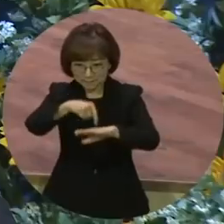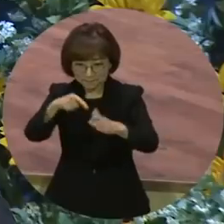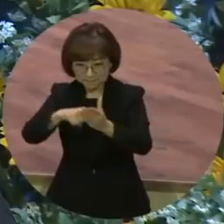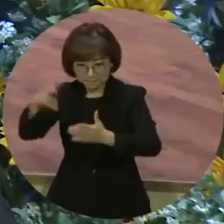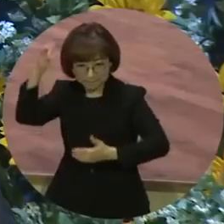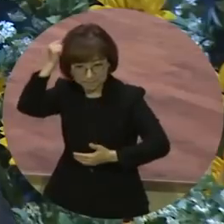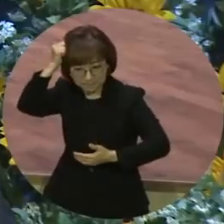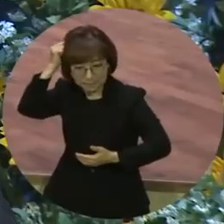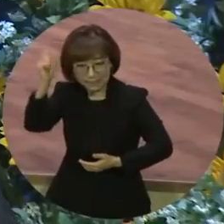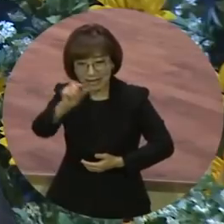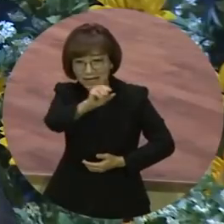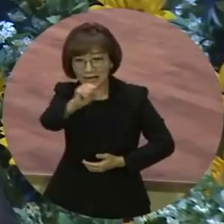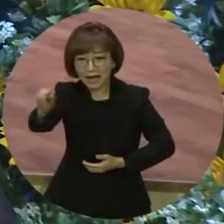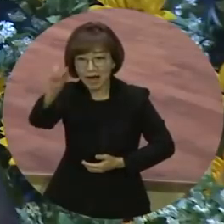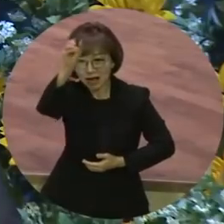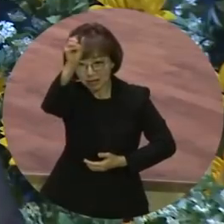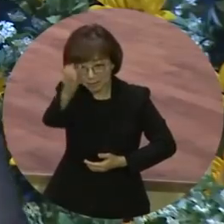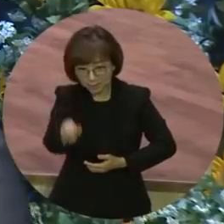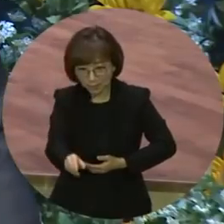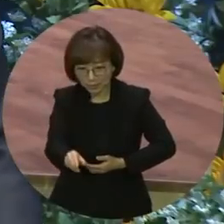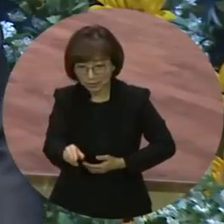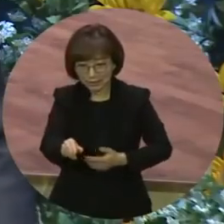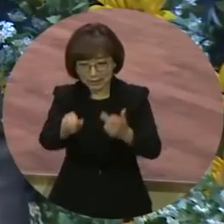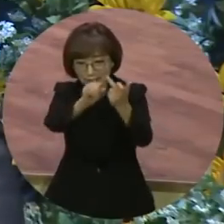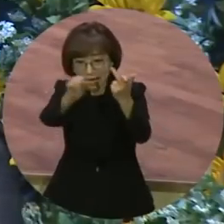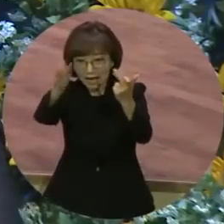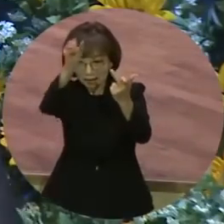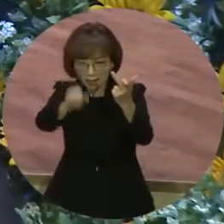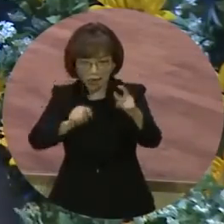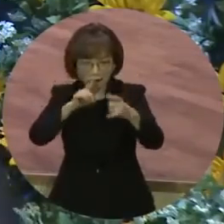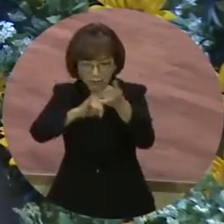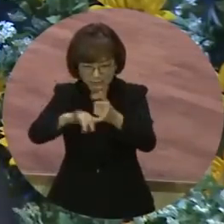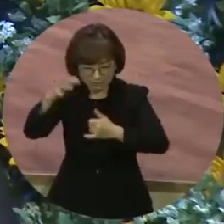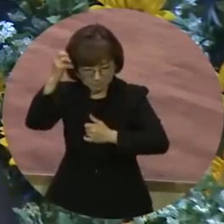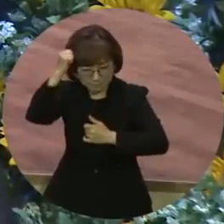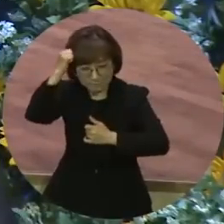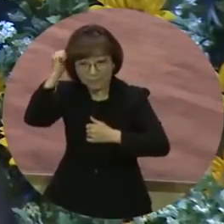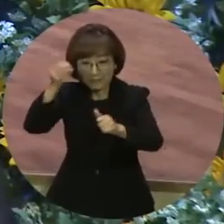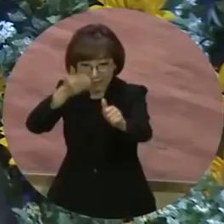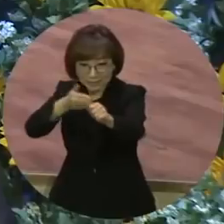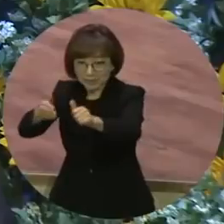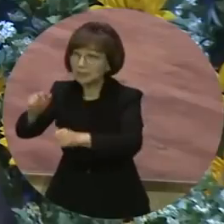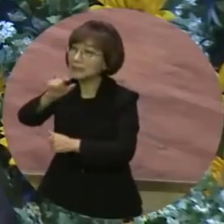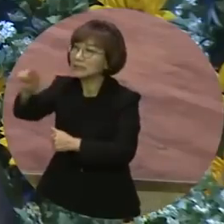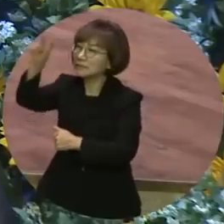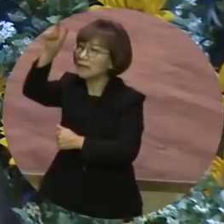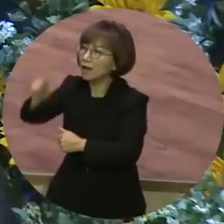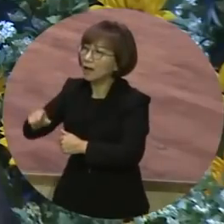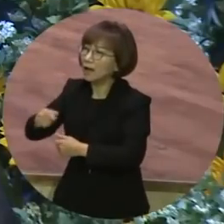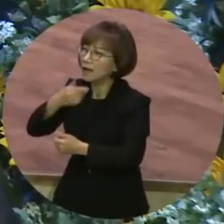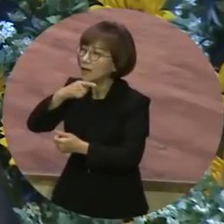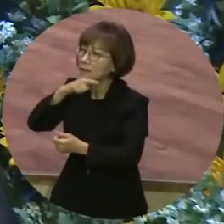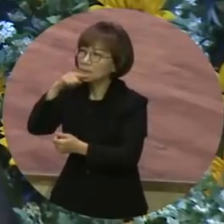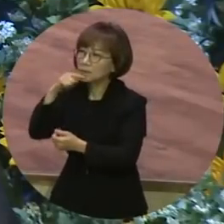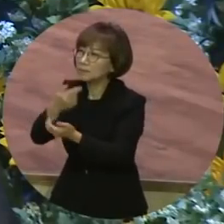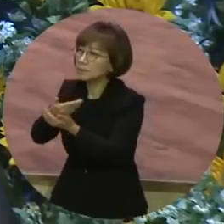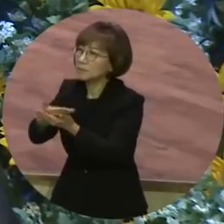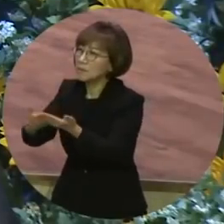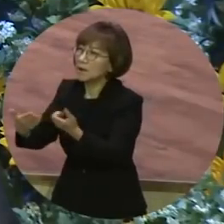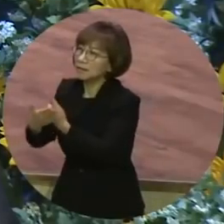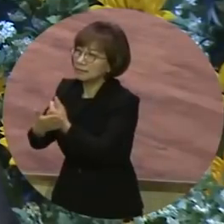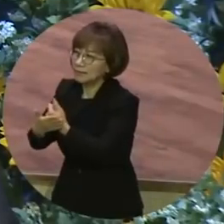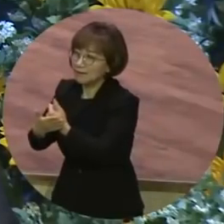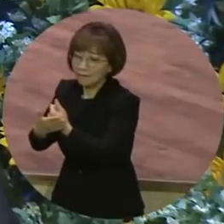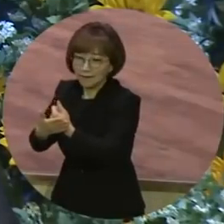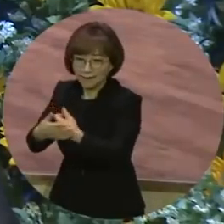갈보리 언약이 흐르시기 바랍니다. 주님의 십자가의 보혈로 죄사함 받는 감격이 날마다 넘치시기 바랍니다. 그리고